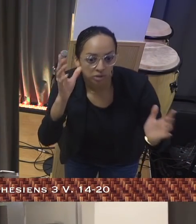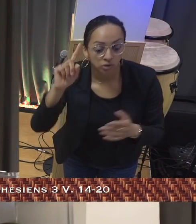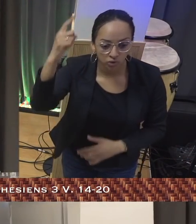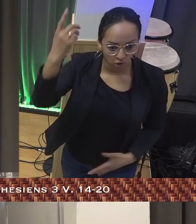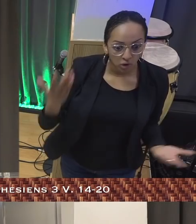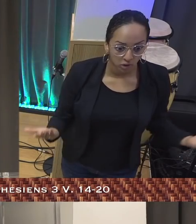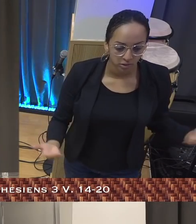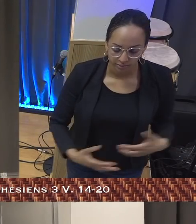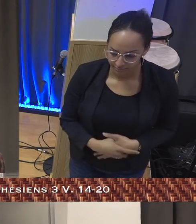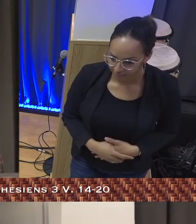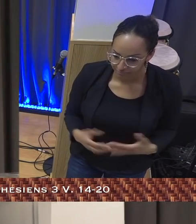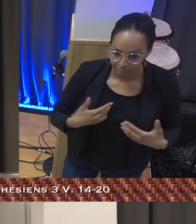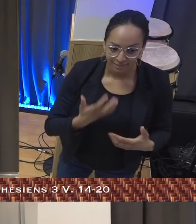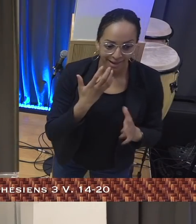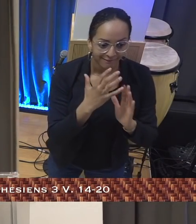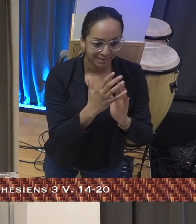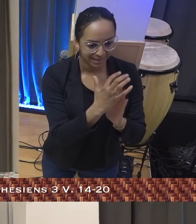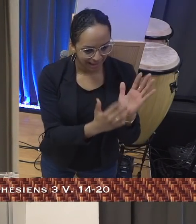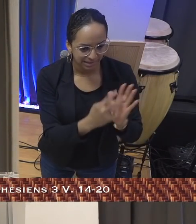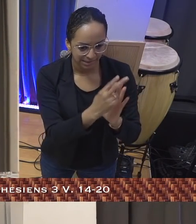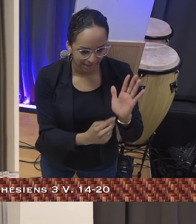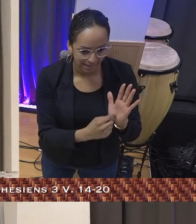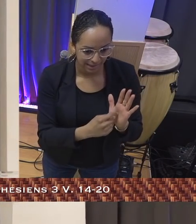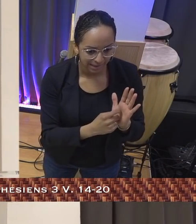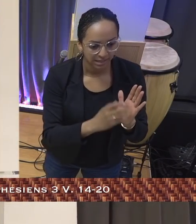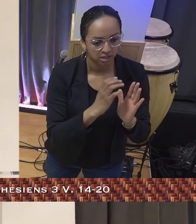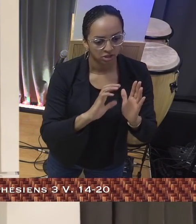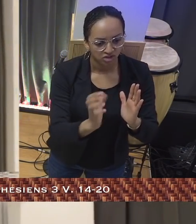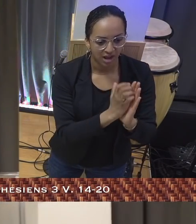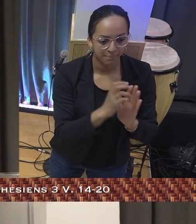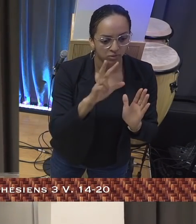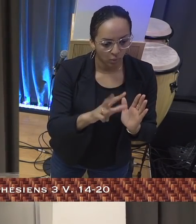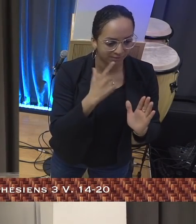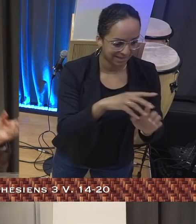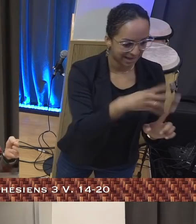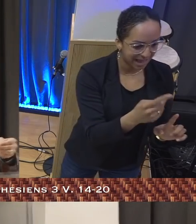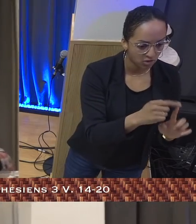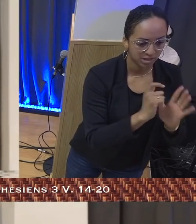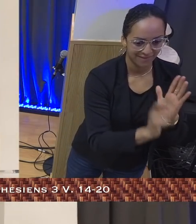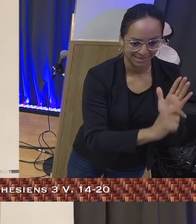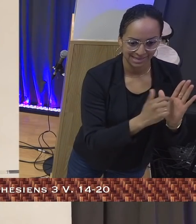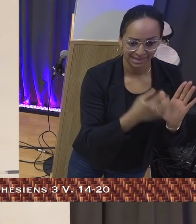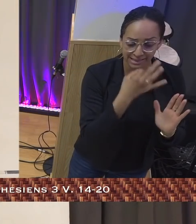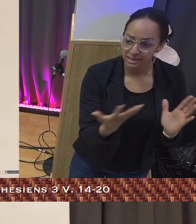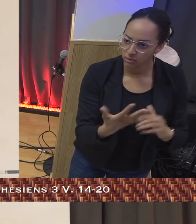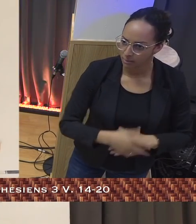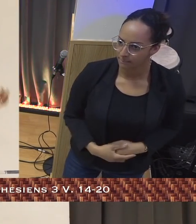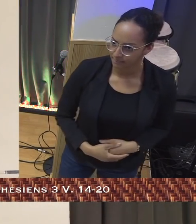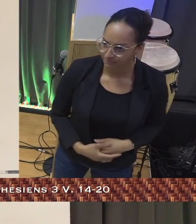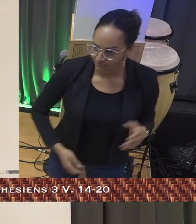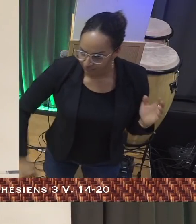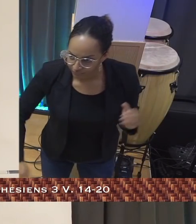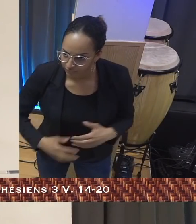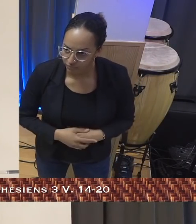lire ce texte avec vous dans Éphésiens chapitre 3, à partir du verset 14, où il est écrit « À cause de cela,